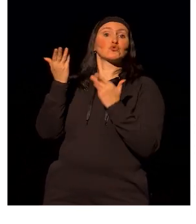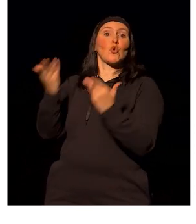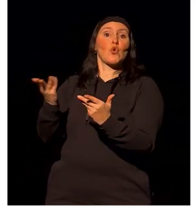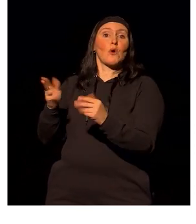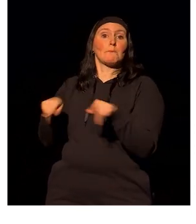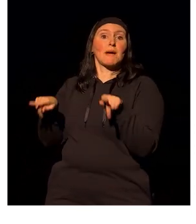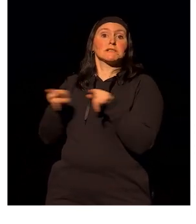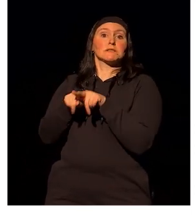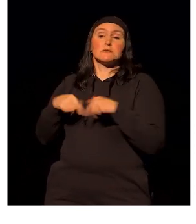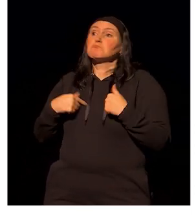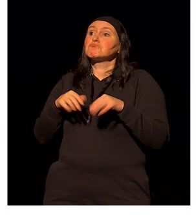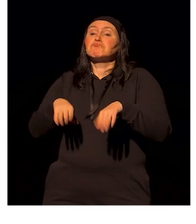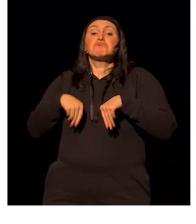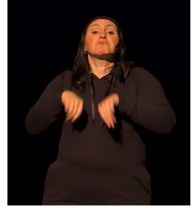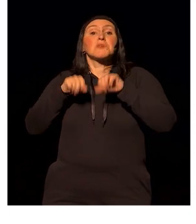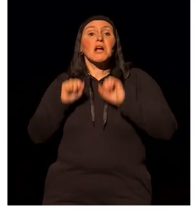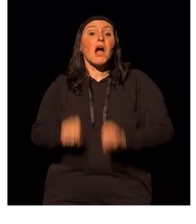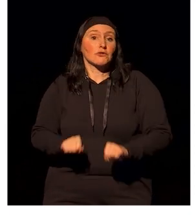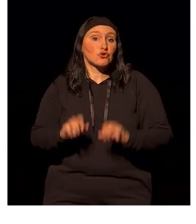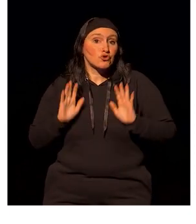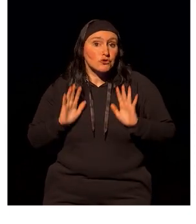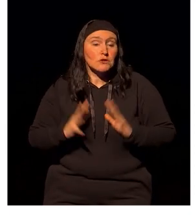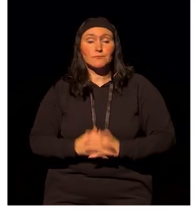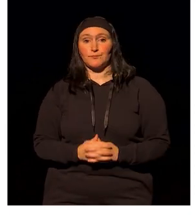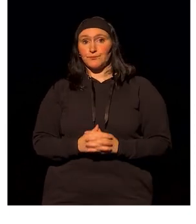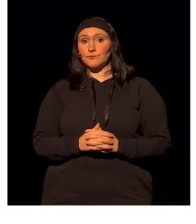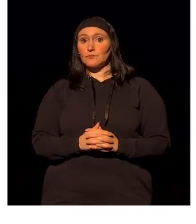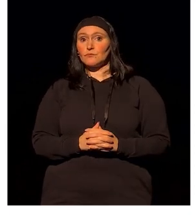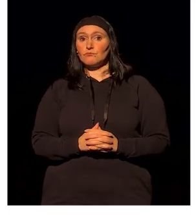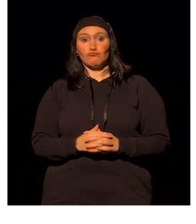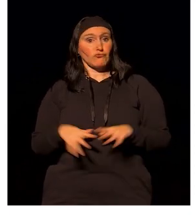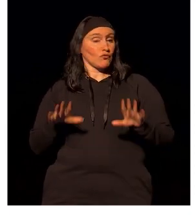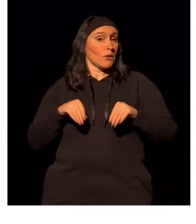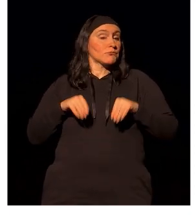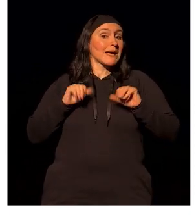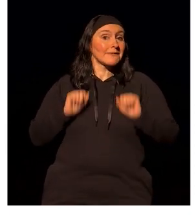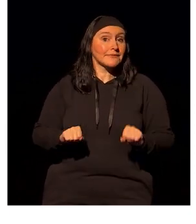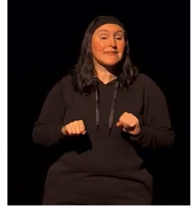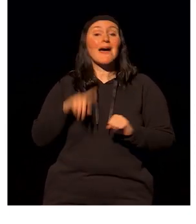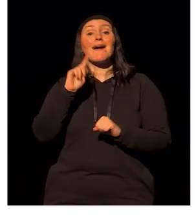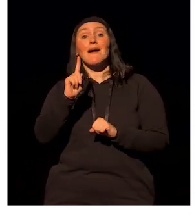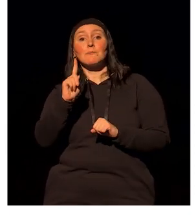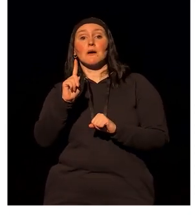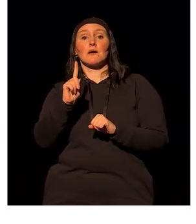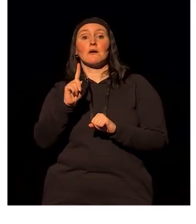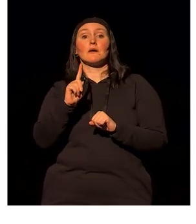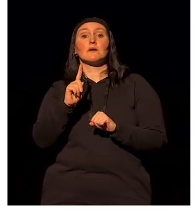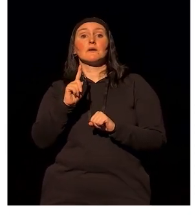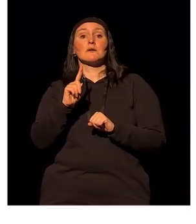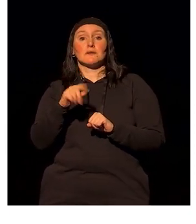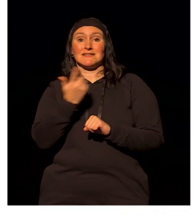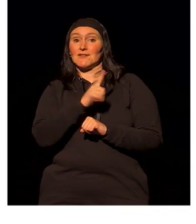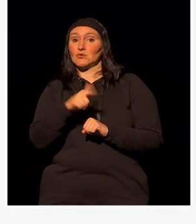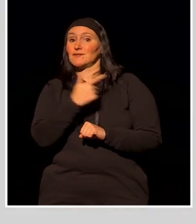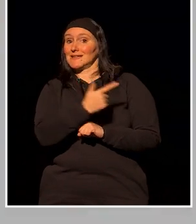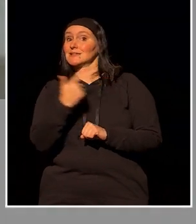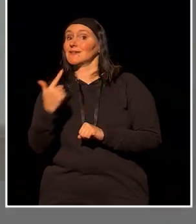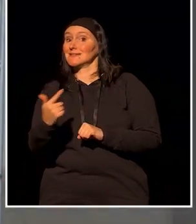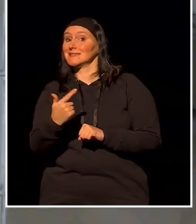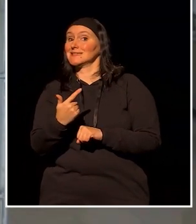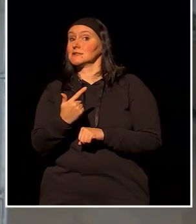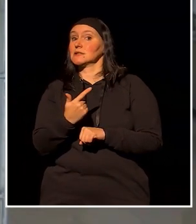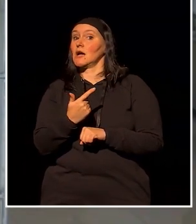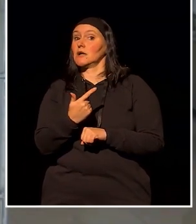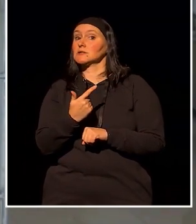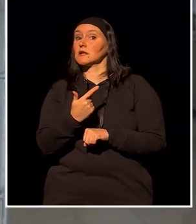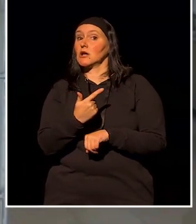leben. Aber das dachte ich im Sommer 22. Ich bin nicht sicher,